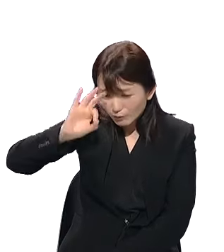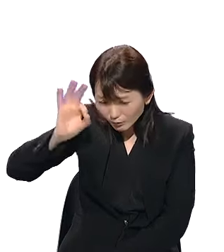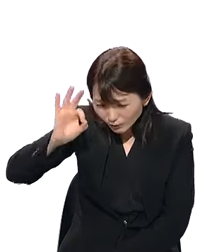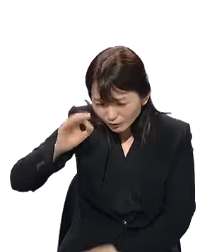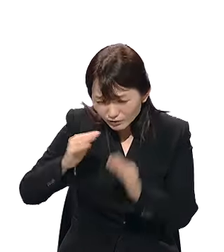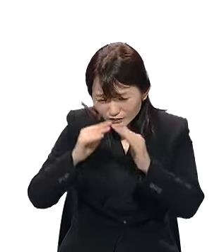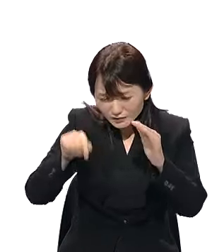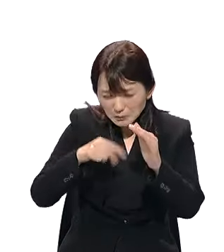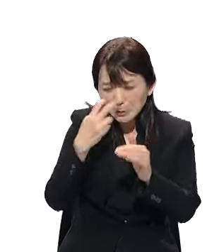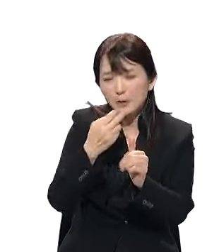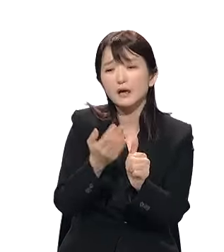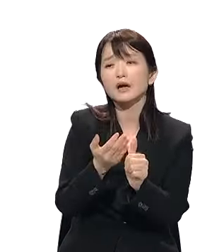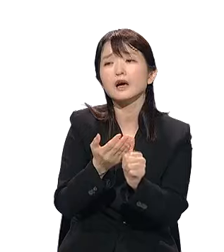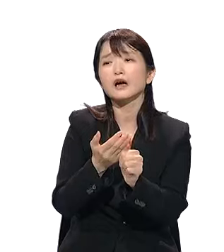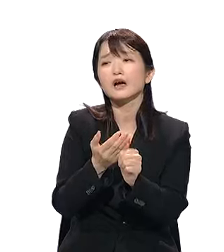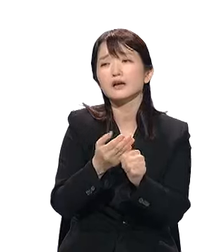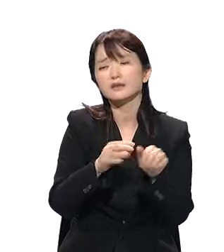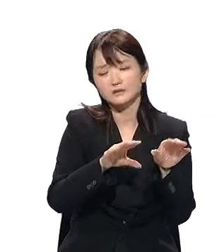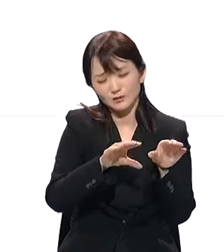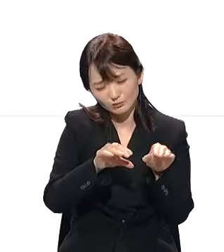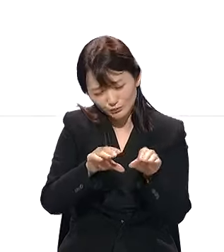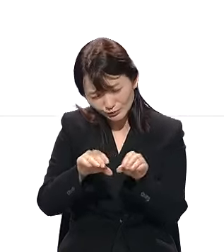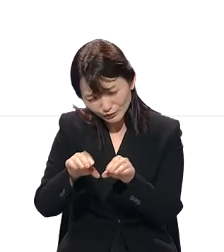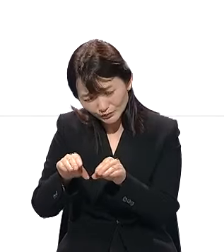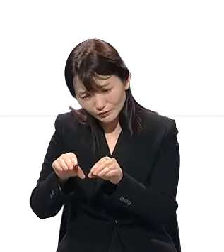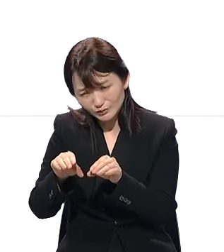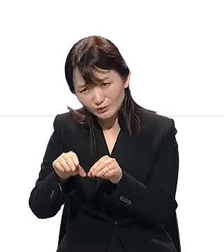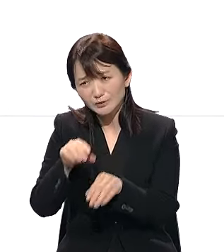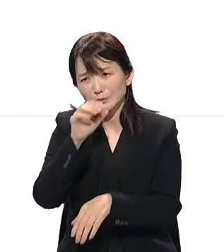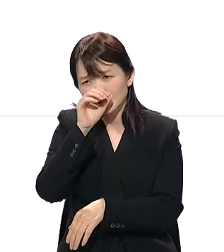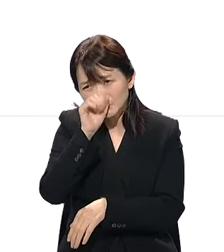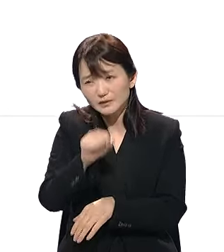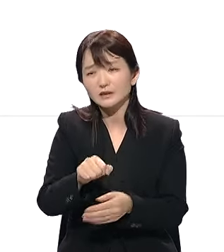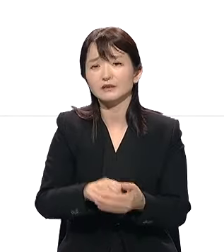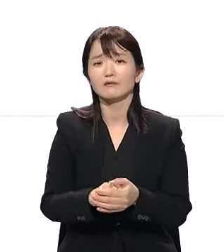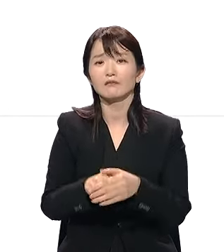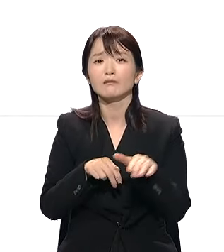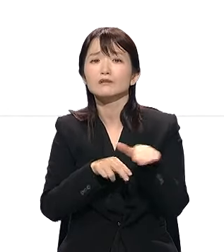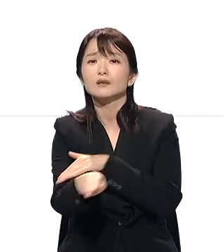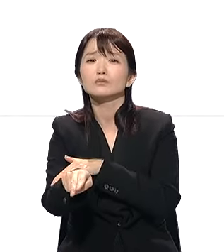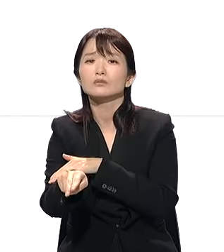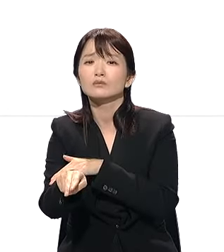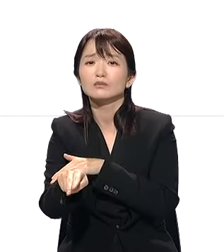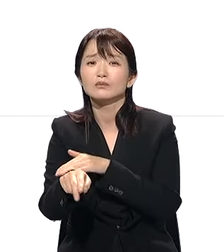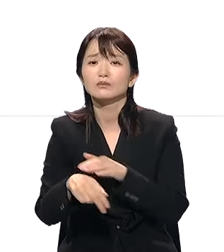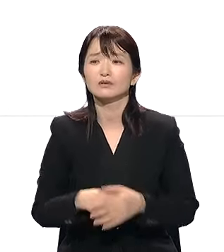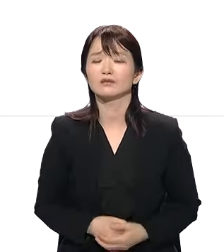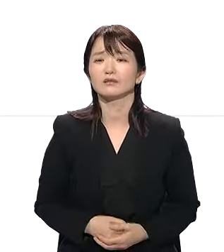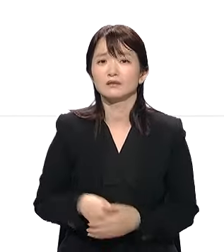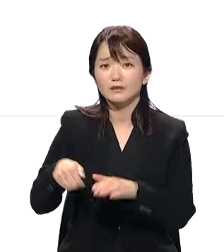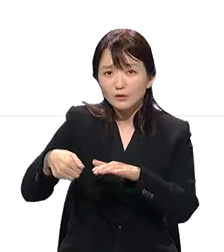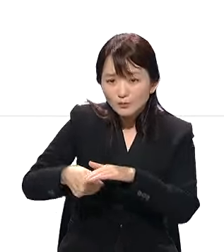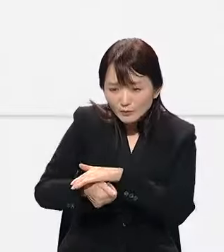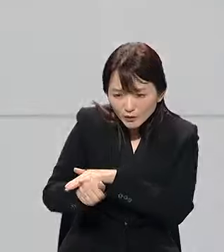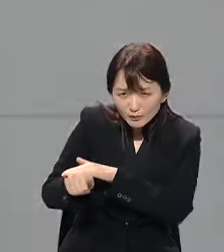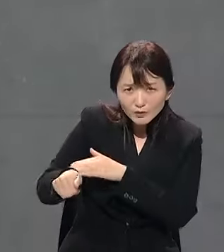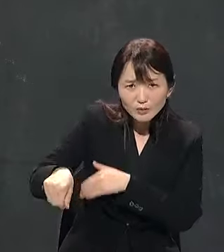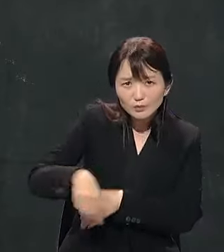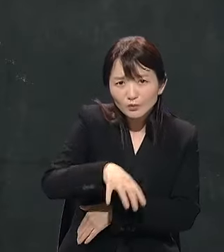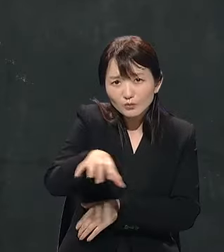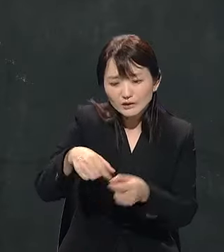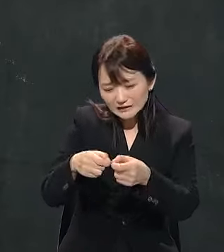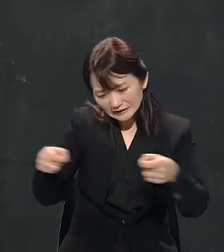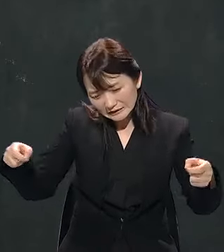집에서 키우던 온순한 앤데요. 얘 탈출해버렸어. 라면서 뱀의 행방을 80cm